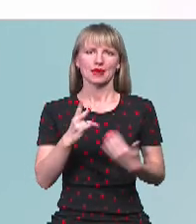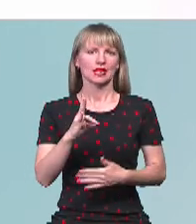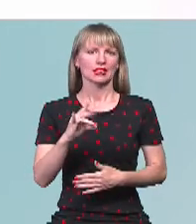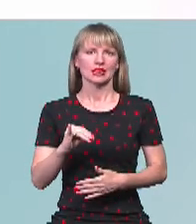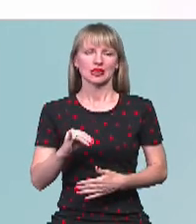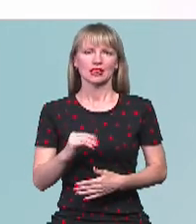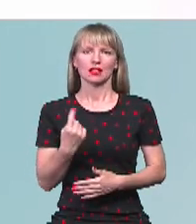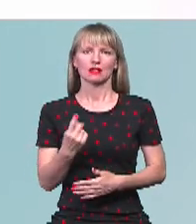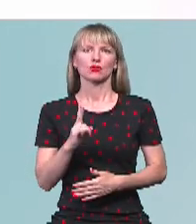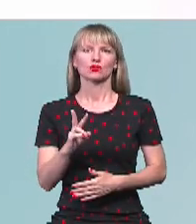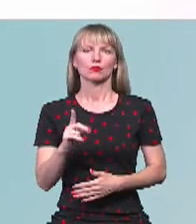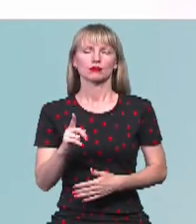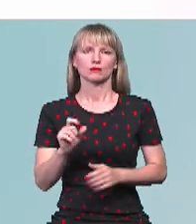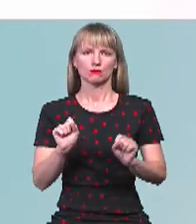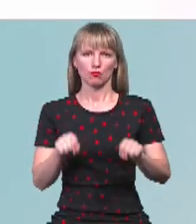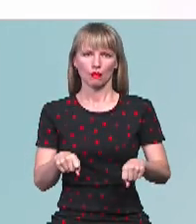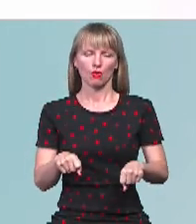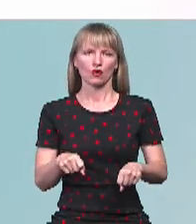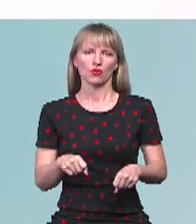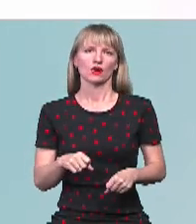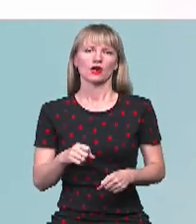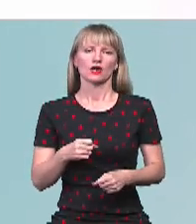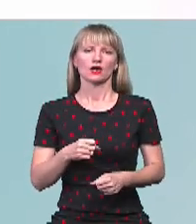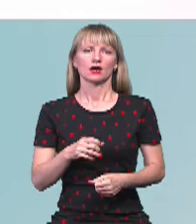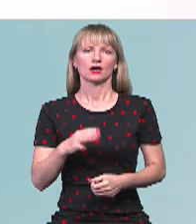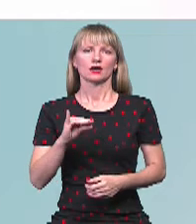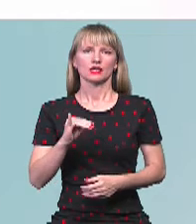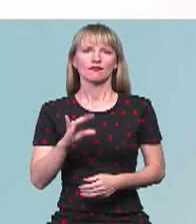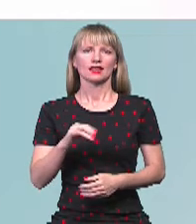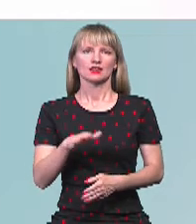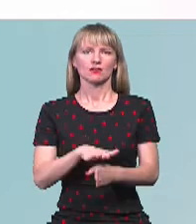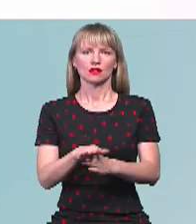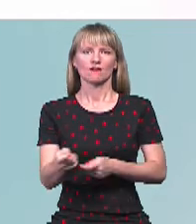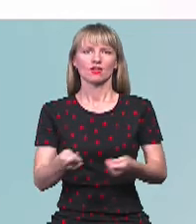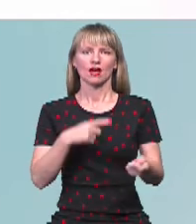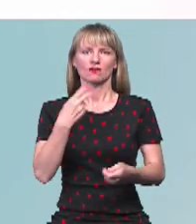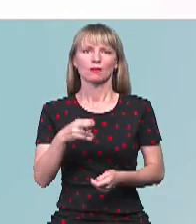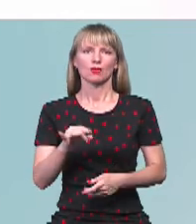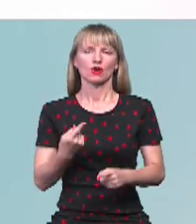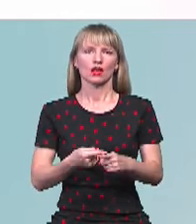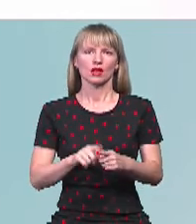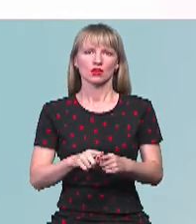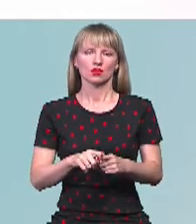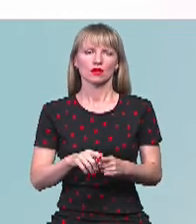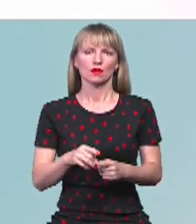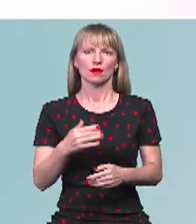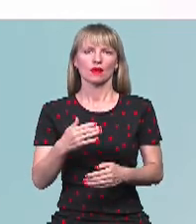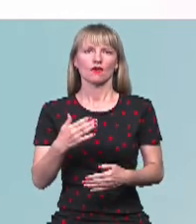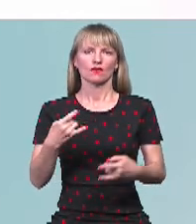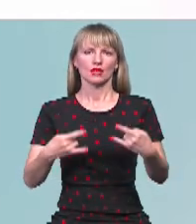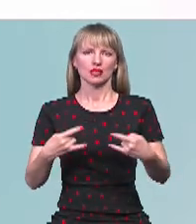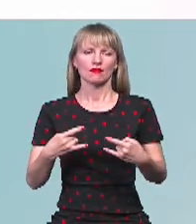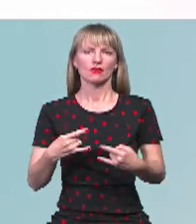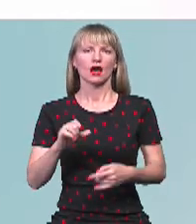жодного, хто був би компетентним чи уповноваженим від виконавчої влади говорити про це в ефірі. Але